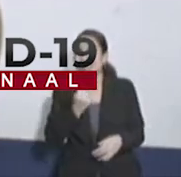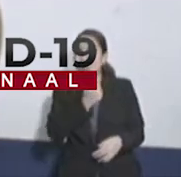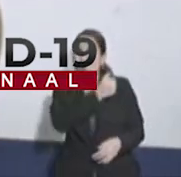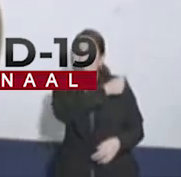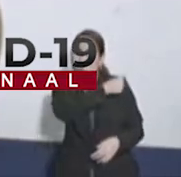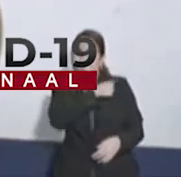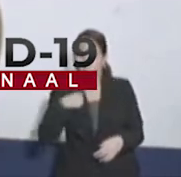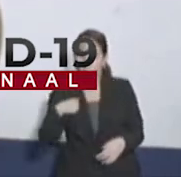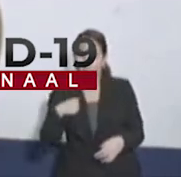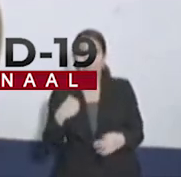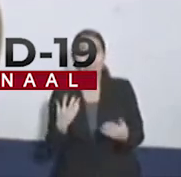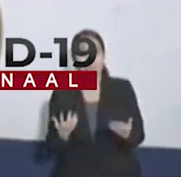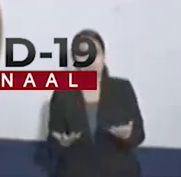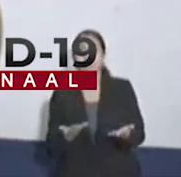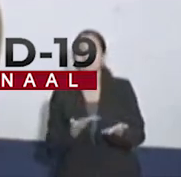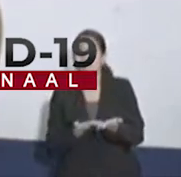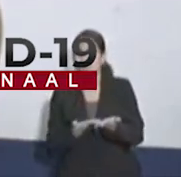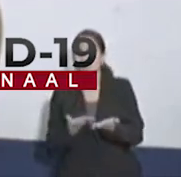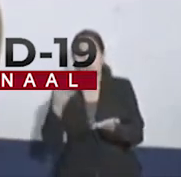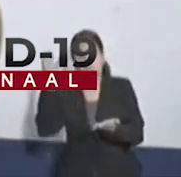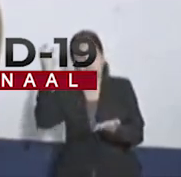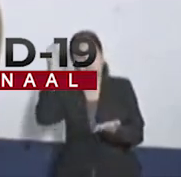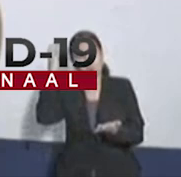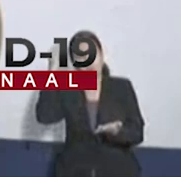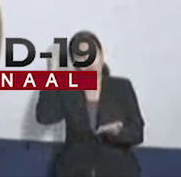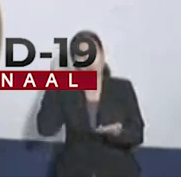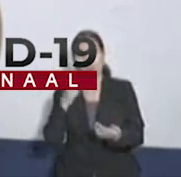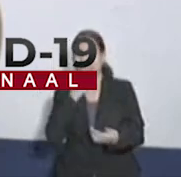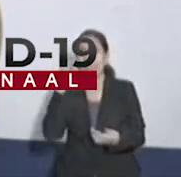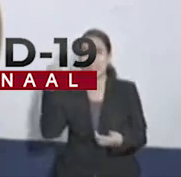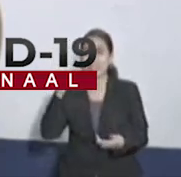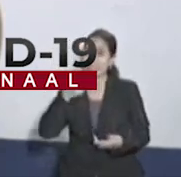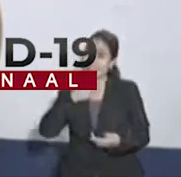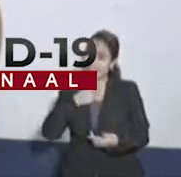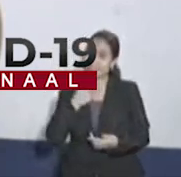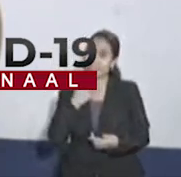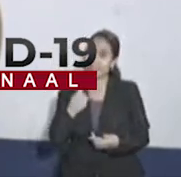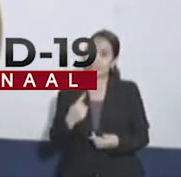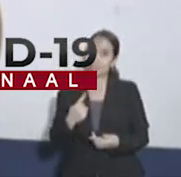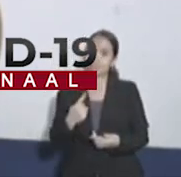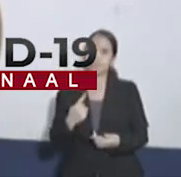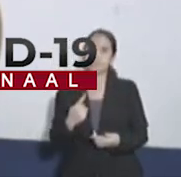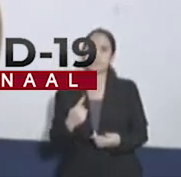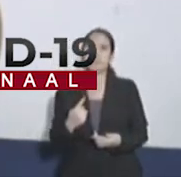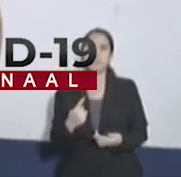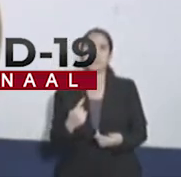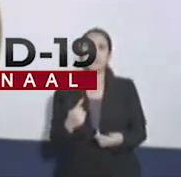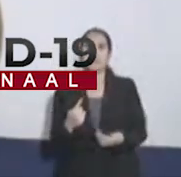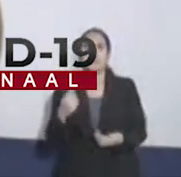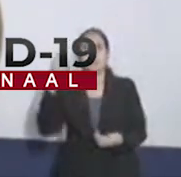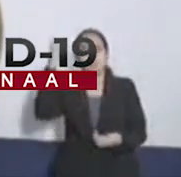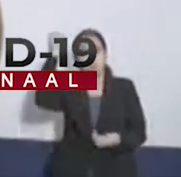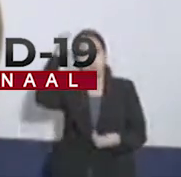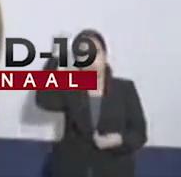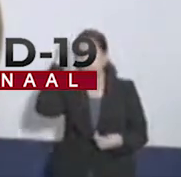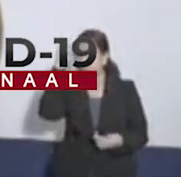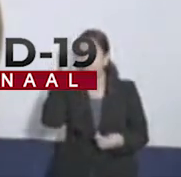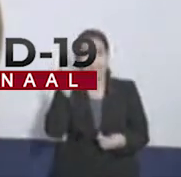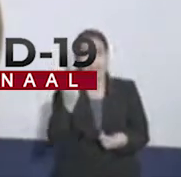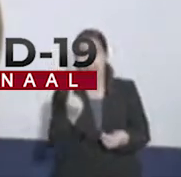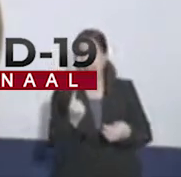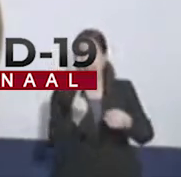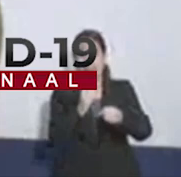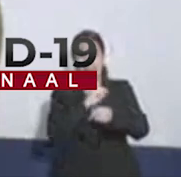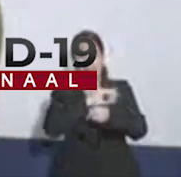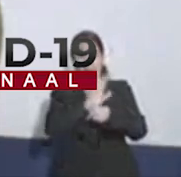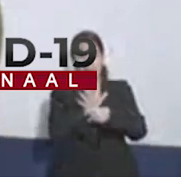Dat is wel een probleem. Eerlijkheidshalve moet ik wel zeggen dat het probleem niet alleen COVID is.